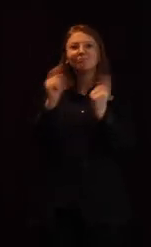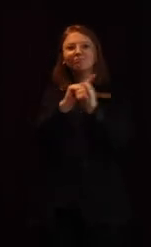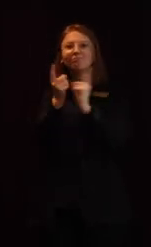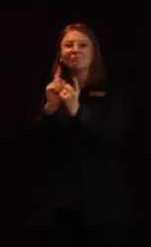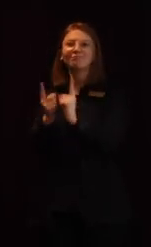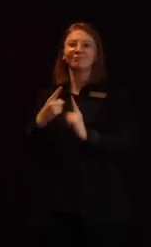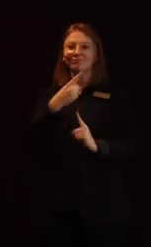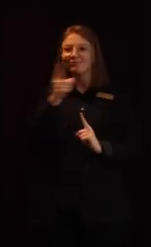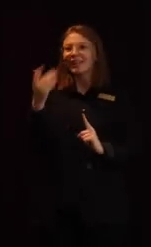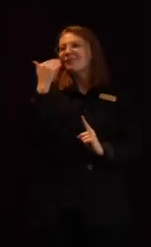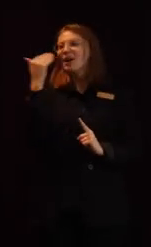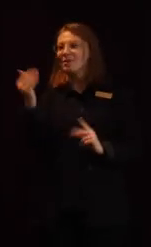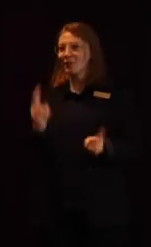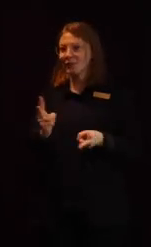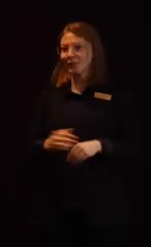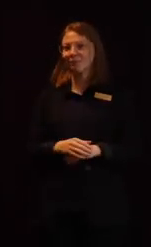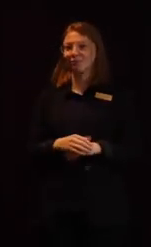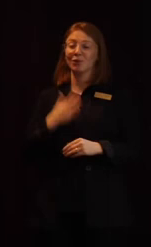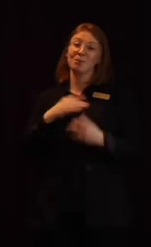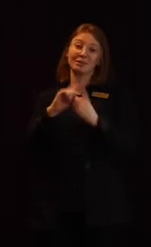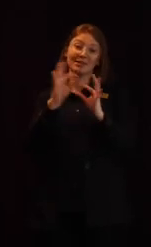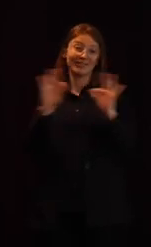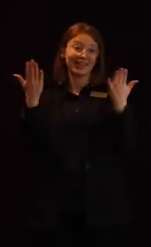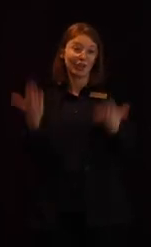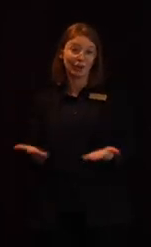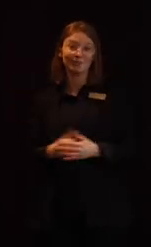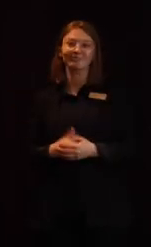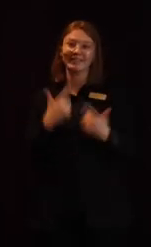olika sammanhang framöver. Så jag hoppas att ni får en riktigt fin dag.